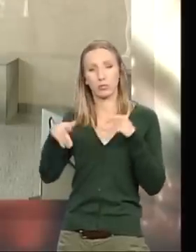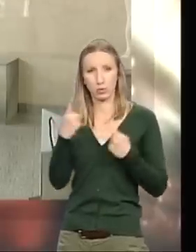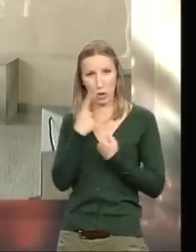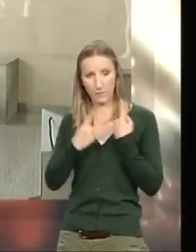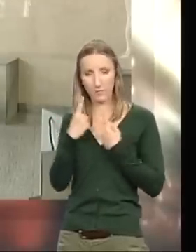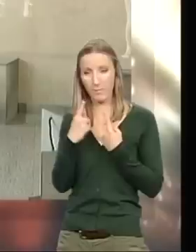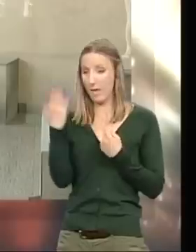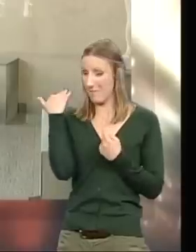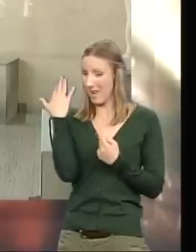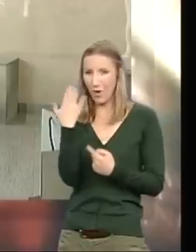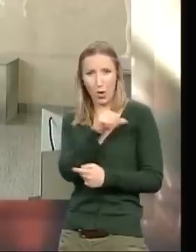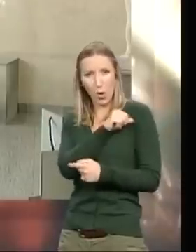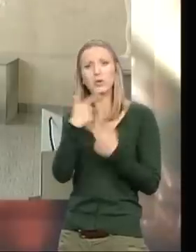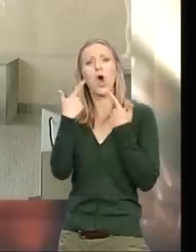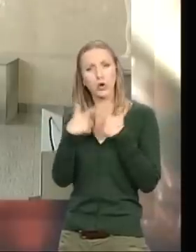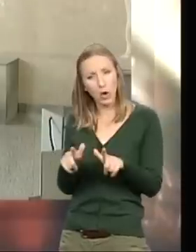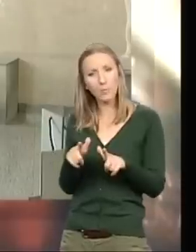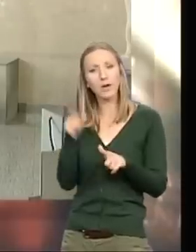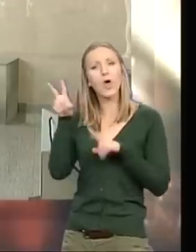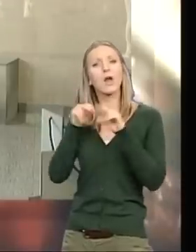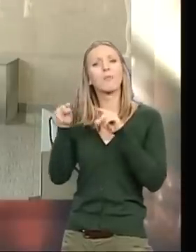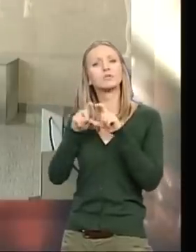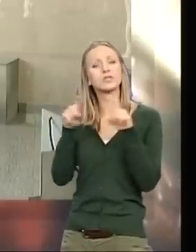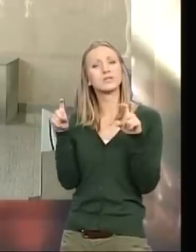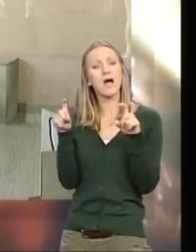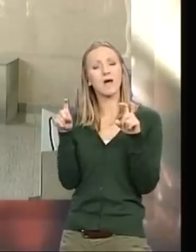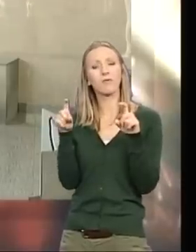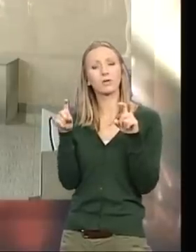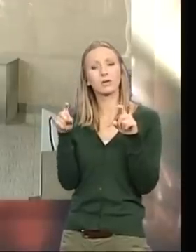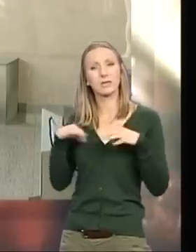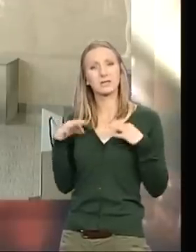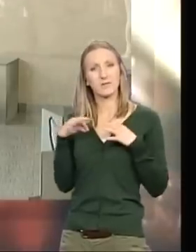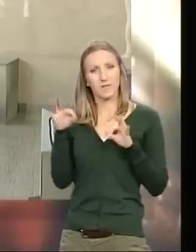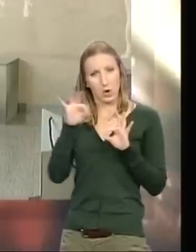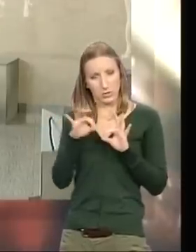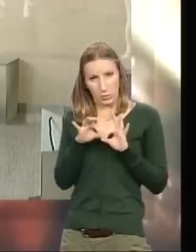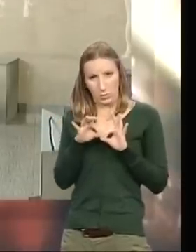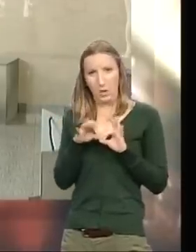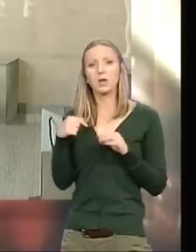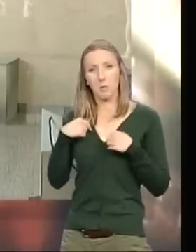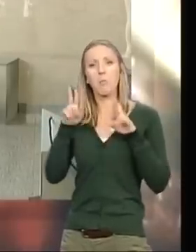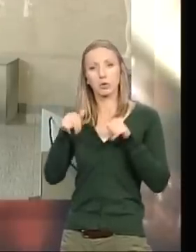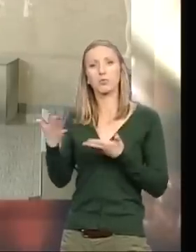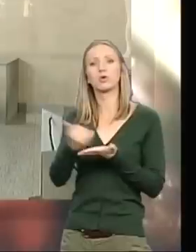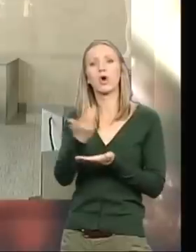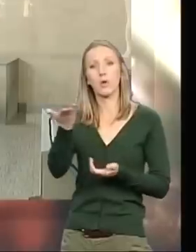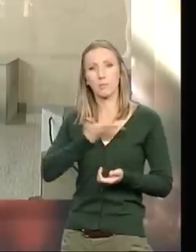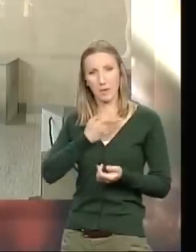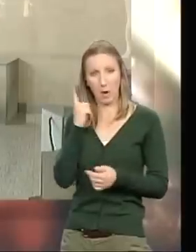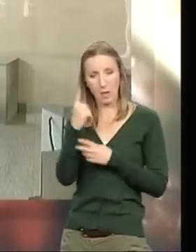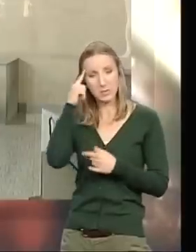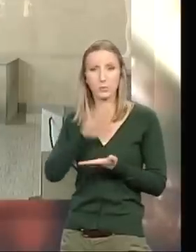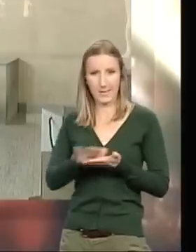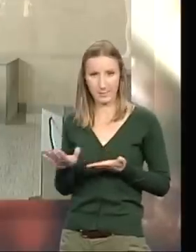to još pre nekoliko godina odobreno od strane Republičkog zavoda za zdravstveno osiguranje, da mi to možemo da dobijemo na nalog,